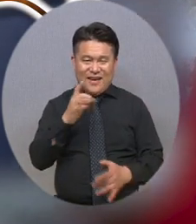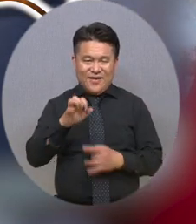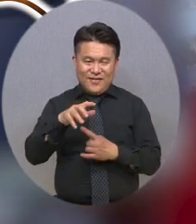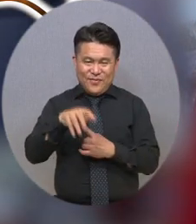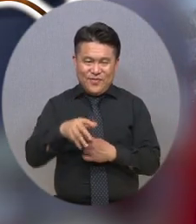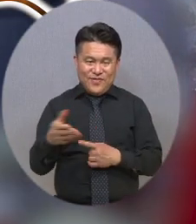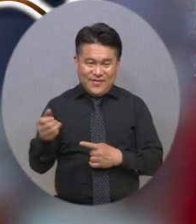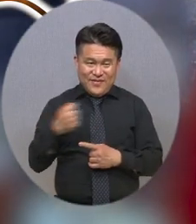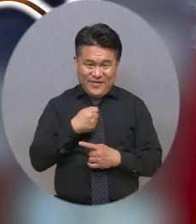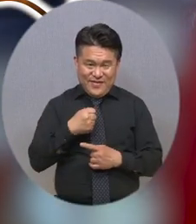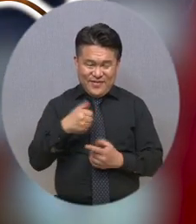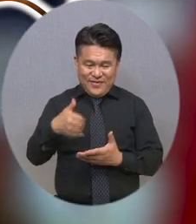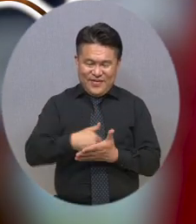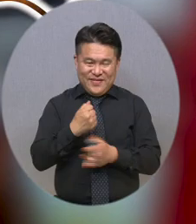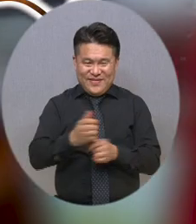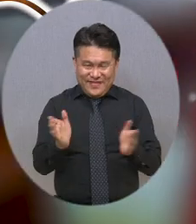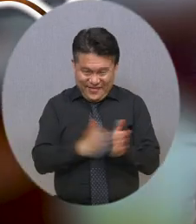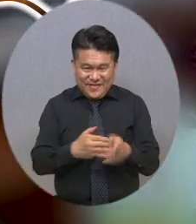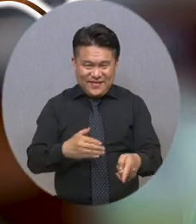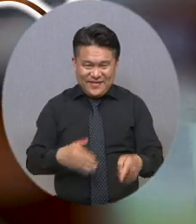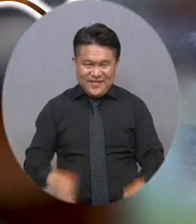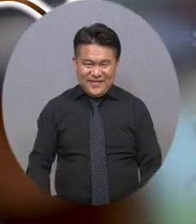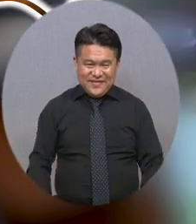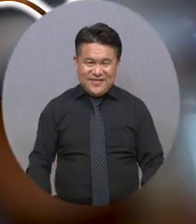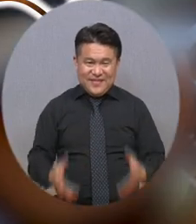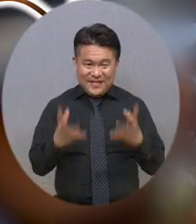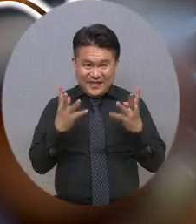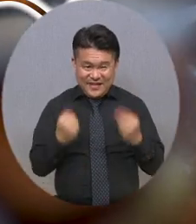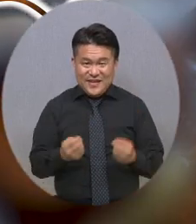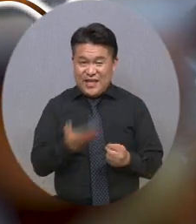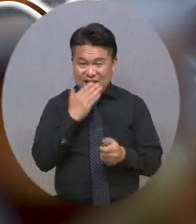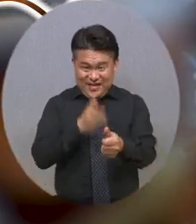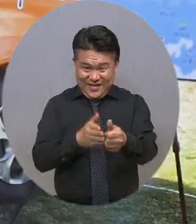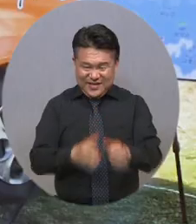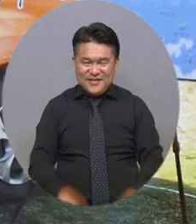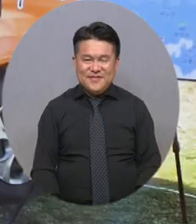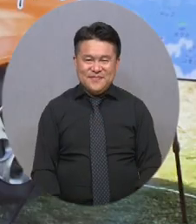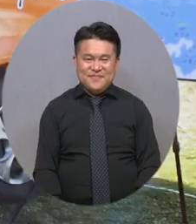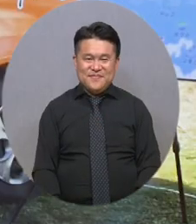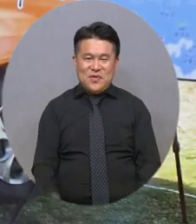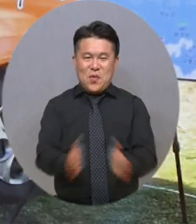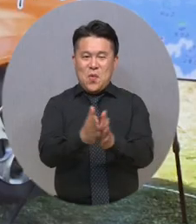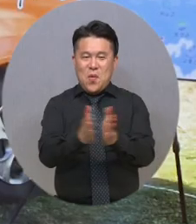가지고 누룽지를 만들었습니다. 누룽지 많이 찾아주세요. 와!